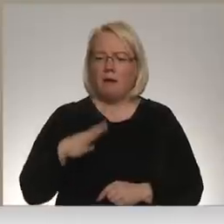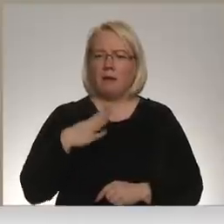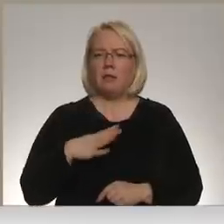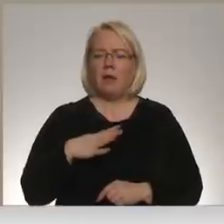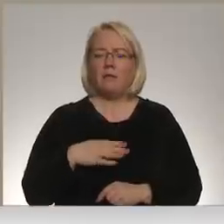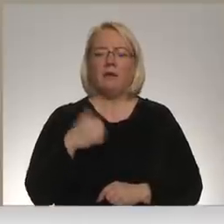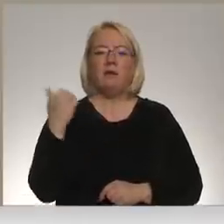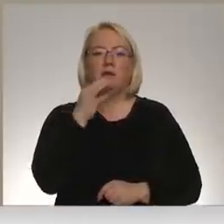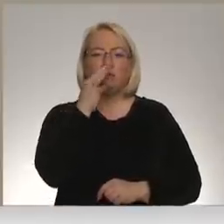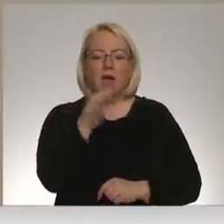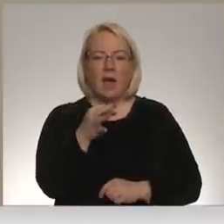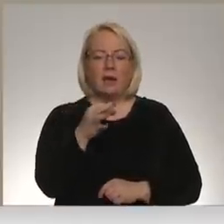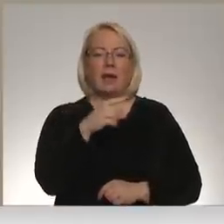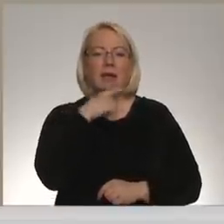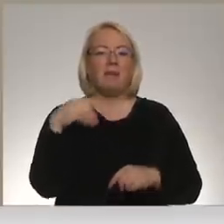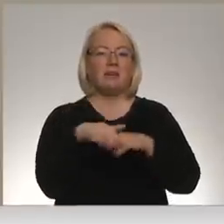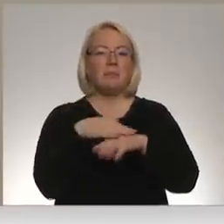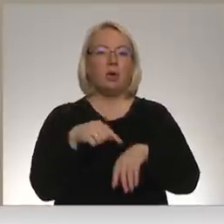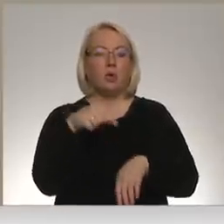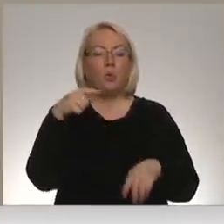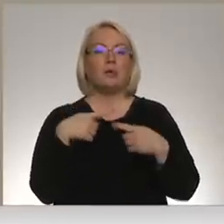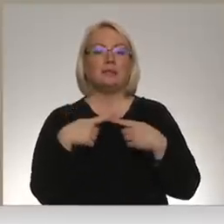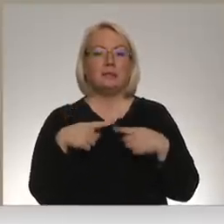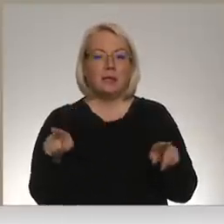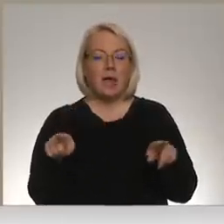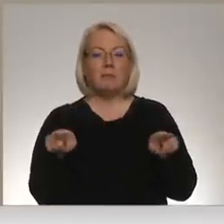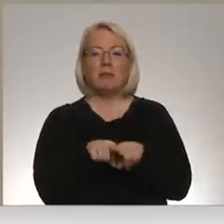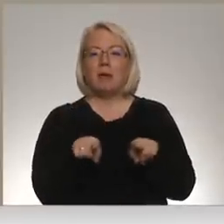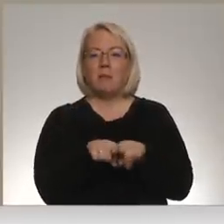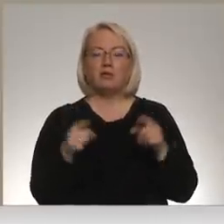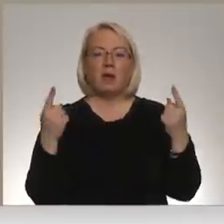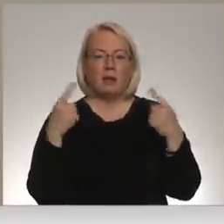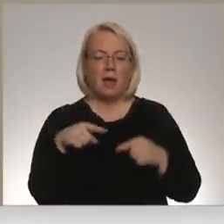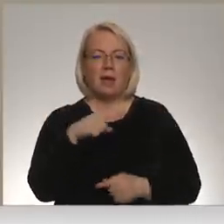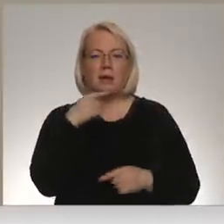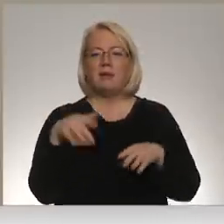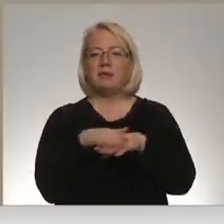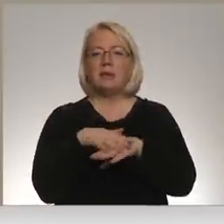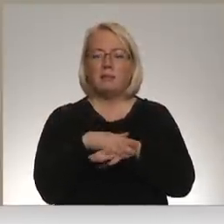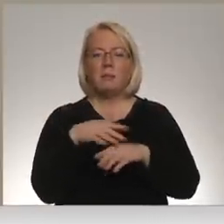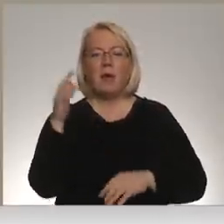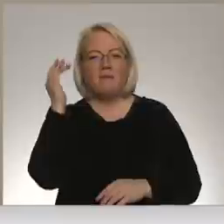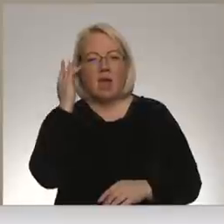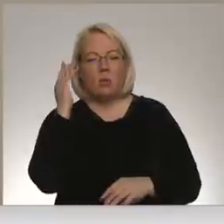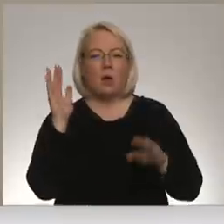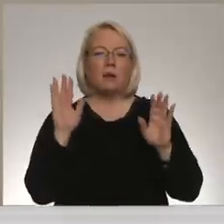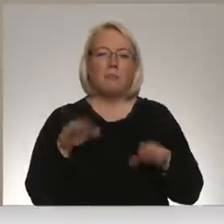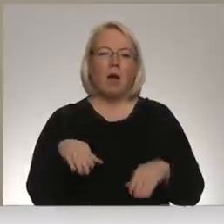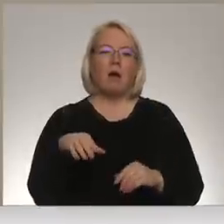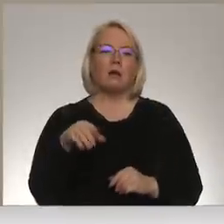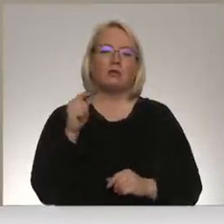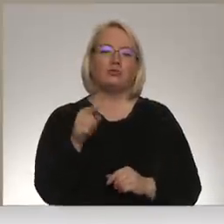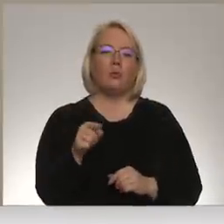Es domāju, ka Krievijas sabiedrība jūtas citādi, te pašā laikā, es domāju, Krievijas sabiedrībā viedokļi par šo,